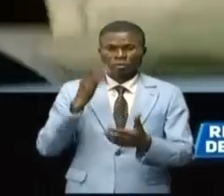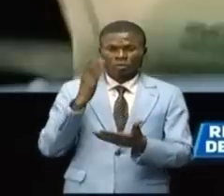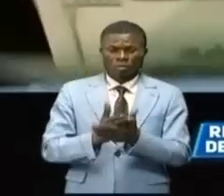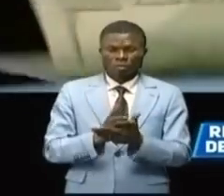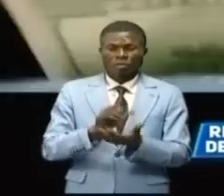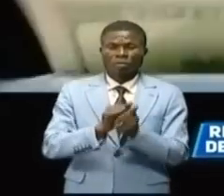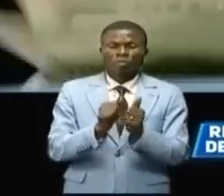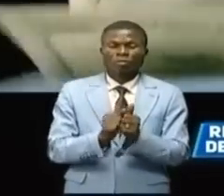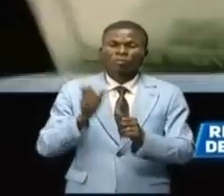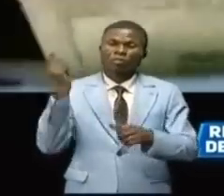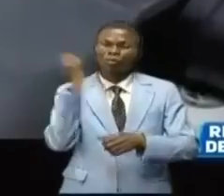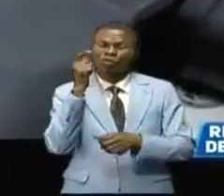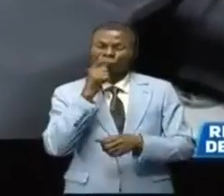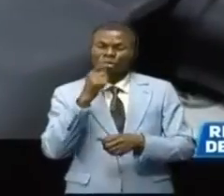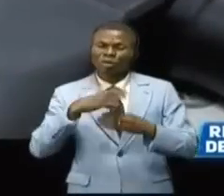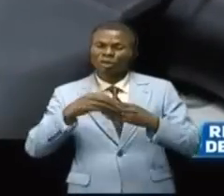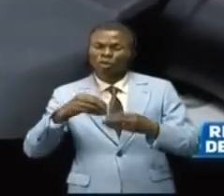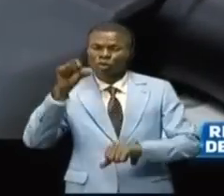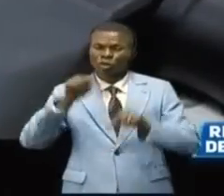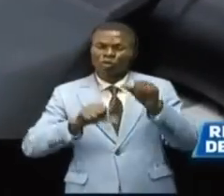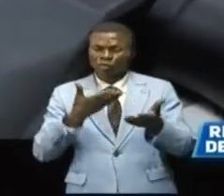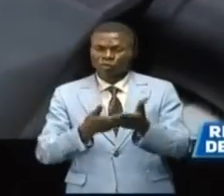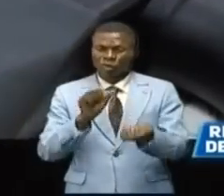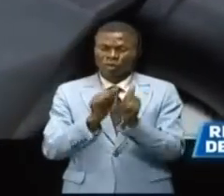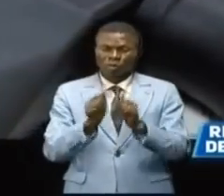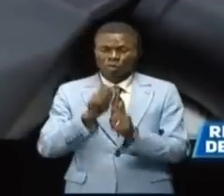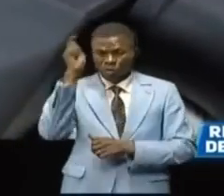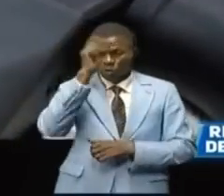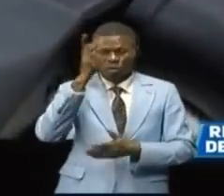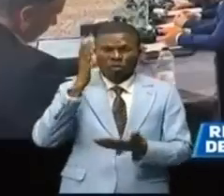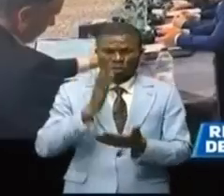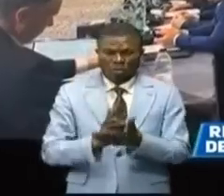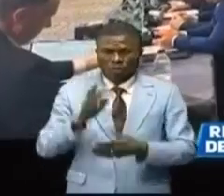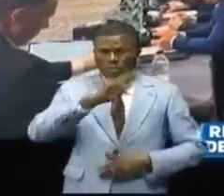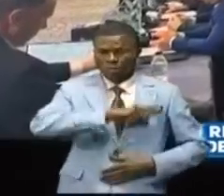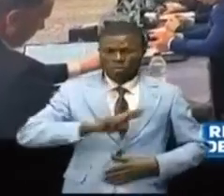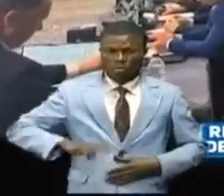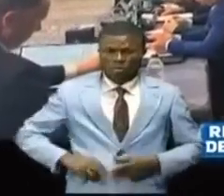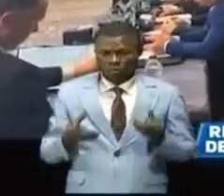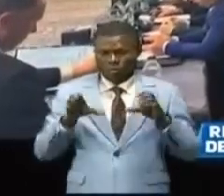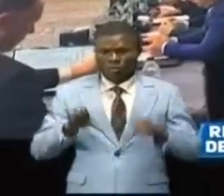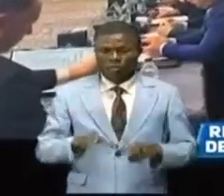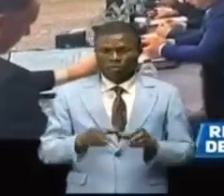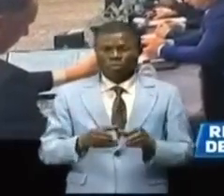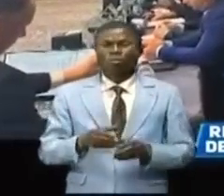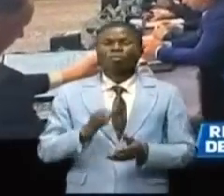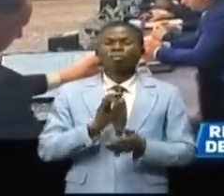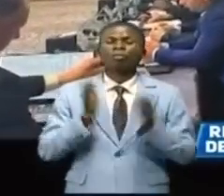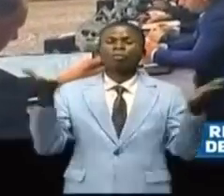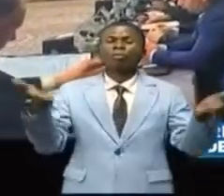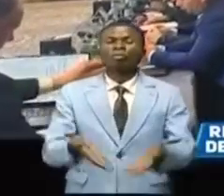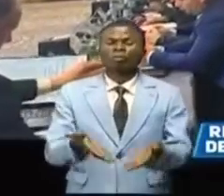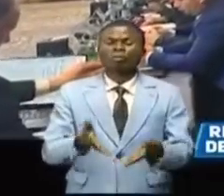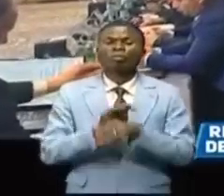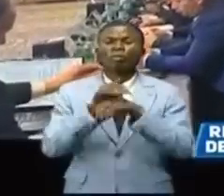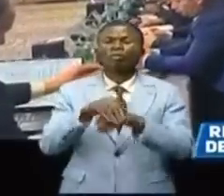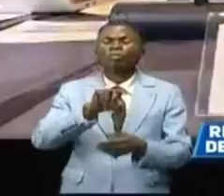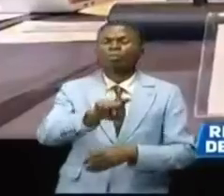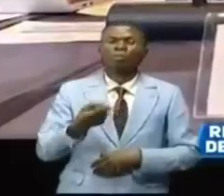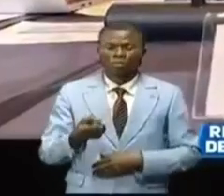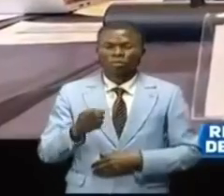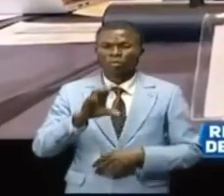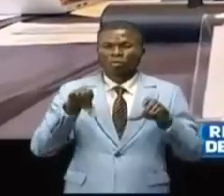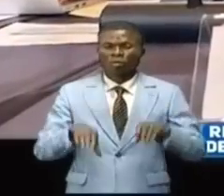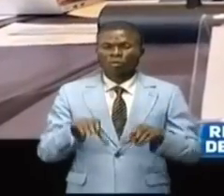blanchiment de capitaux et le financement du terrorisme. La République démocratique du Congo était représentée par le secrétaire exécutif de la